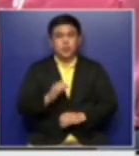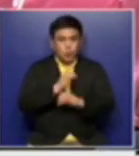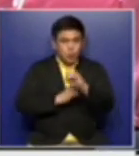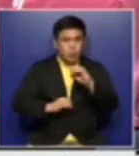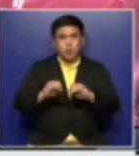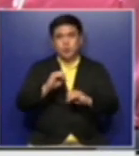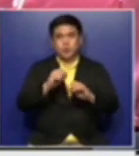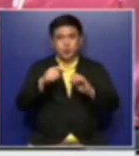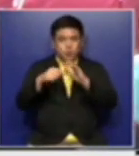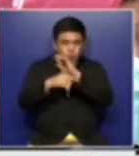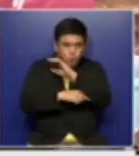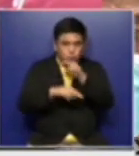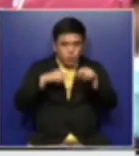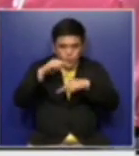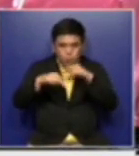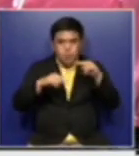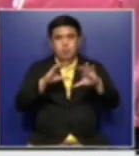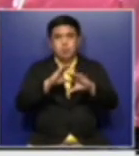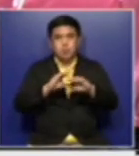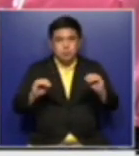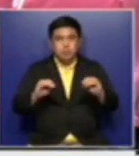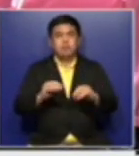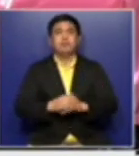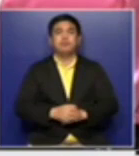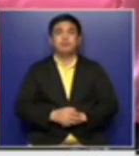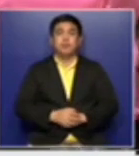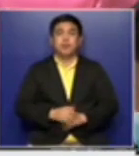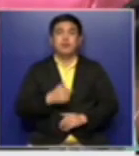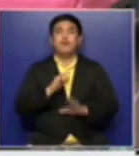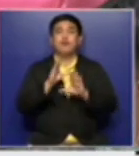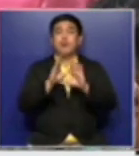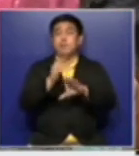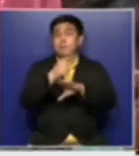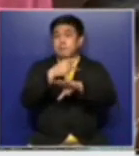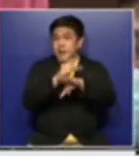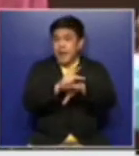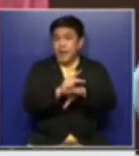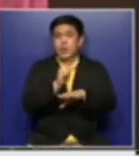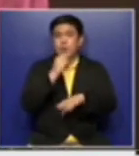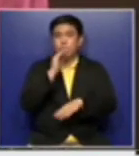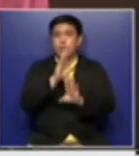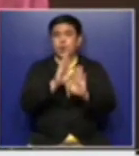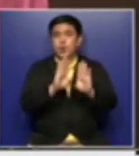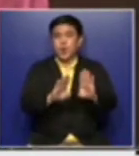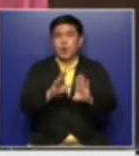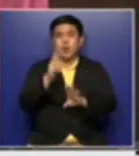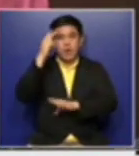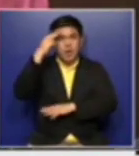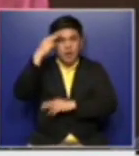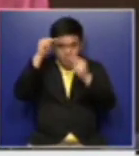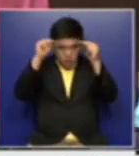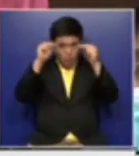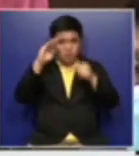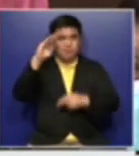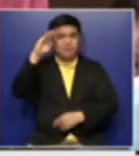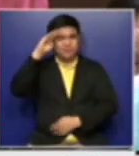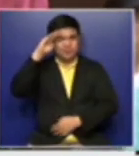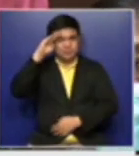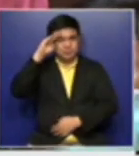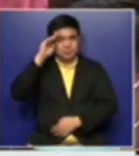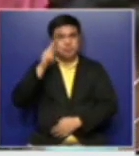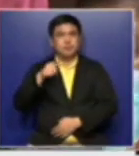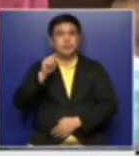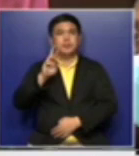ได้มีธรรมาภิบาลฉะนั้นผมขอฝากท่านประธานด้วยความเคารพไปถึงท่านนายกรัฐมนตรีพลเอกประยุทธ์จันทร์โอช